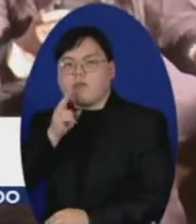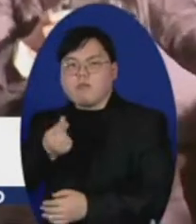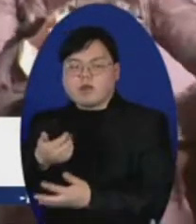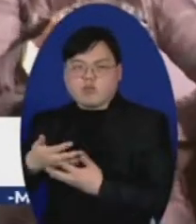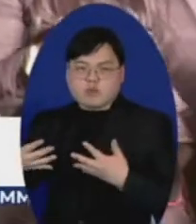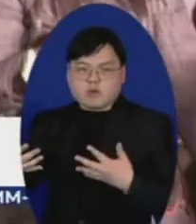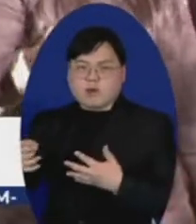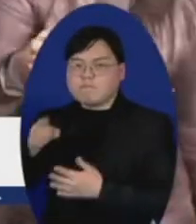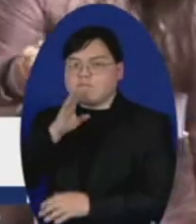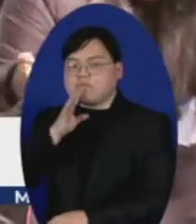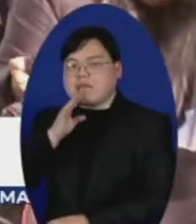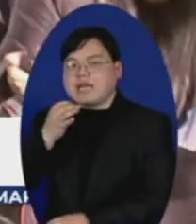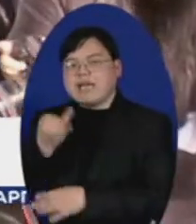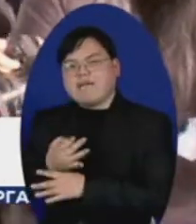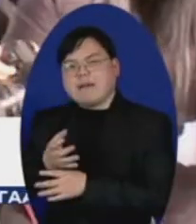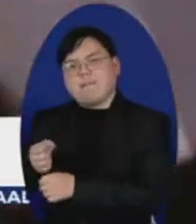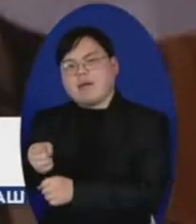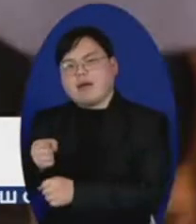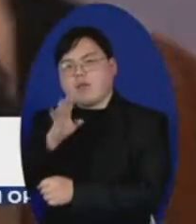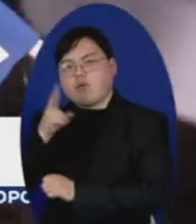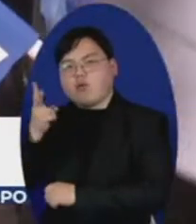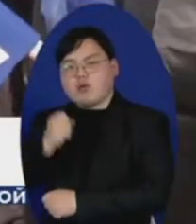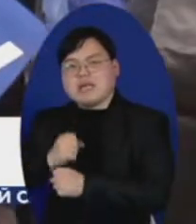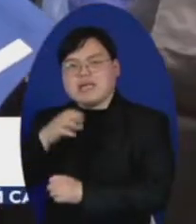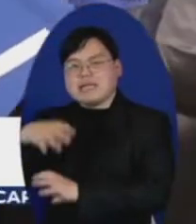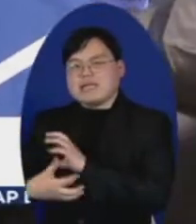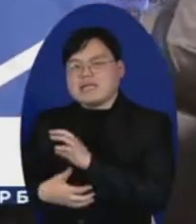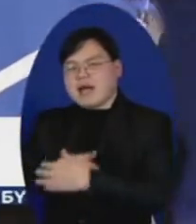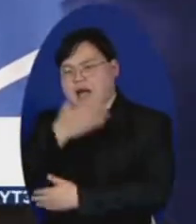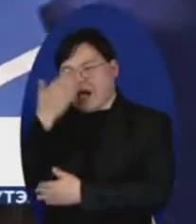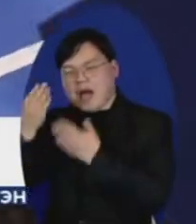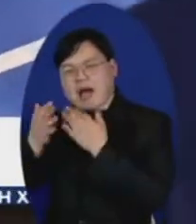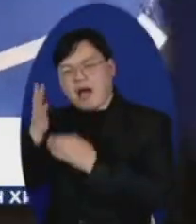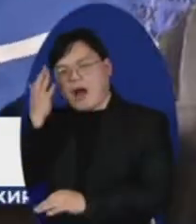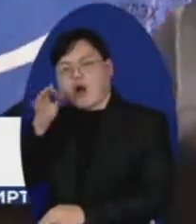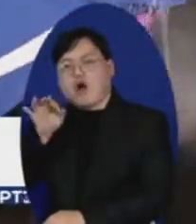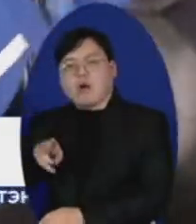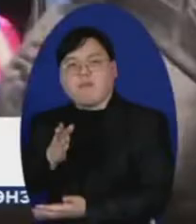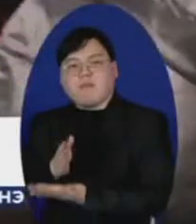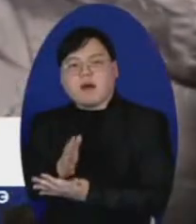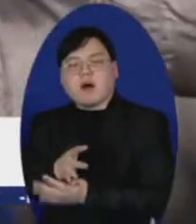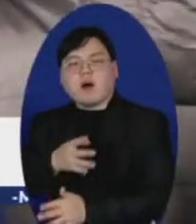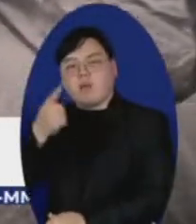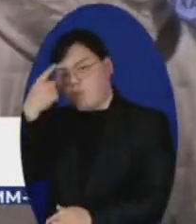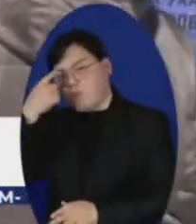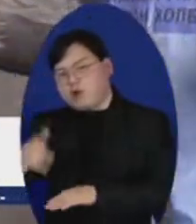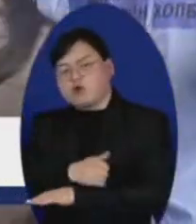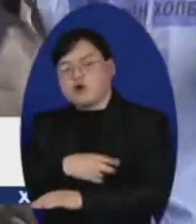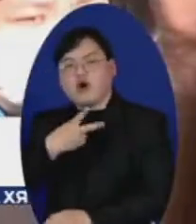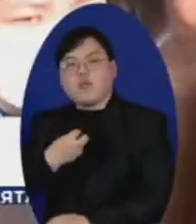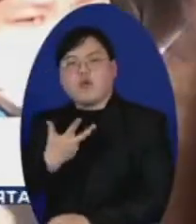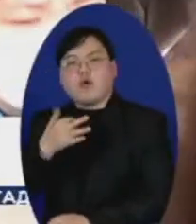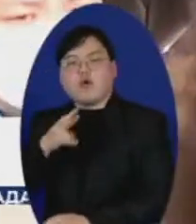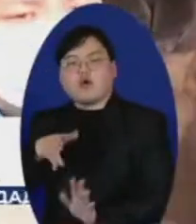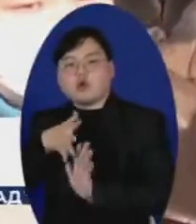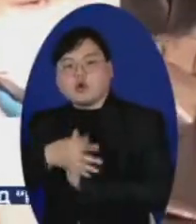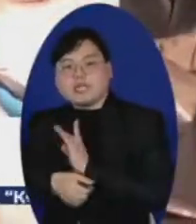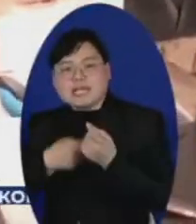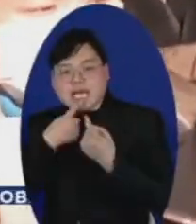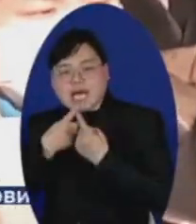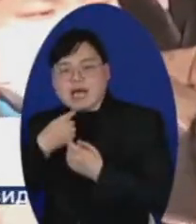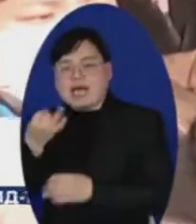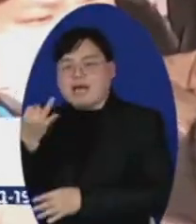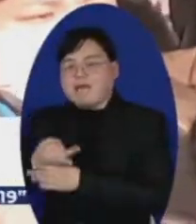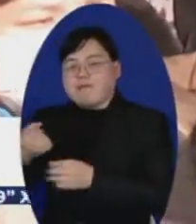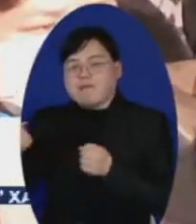шалтгаалсан инфляцийг барих арга замыг дэлхийн нийтээр хайсаар байна. Тэгвэл манай улс 2023 оны төсвөө хилэлцэхдээ инфляцтай өрсөлдөхөөс